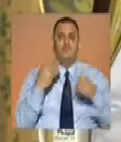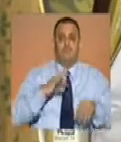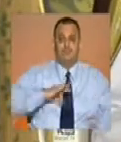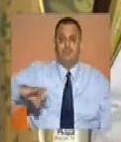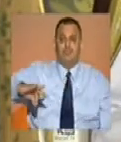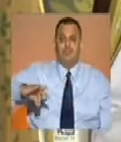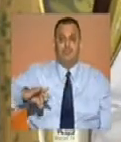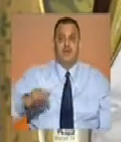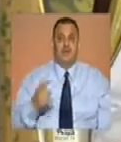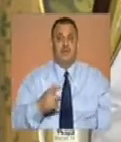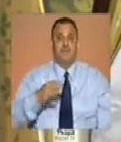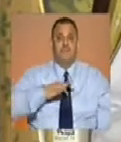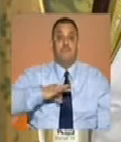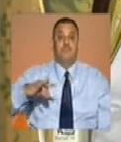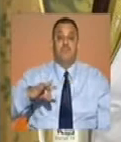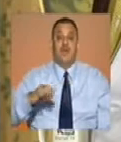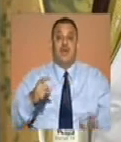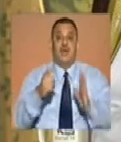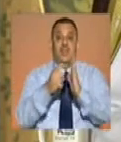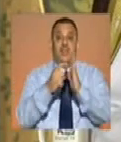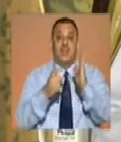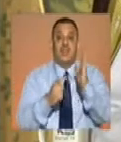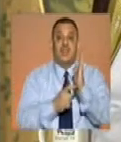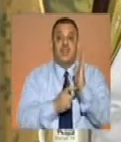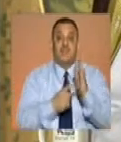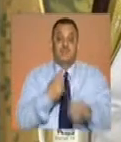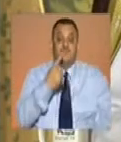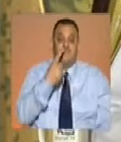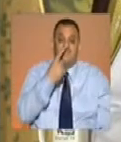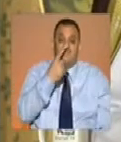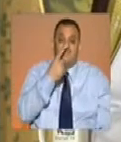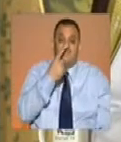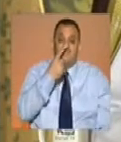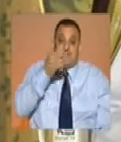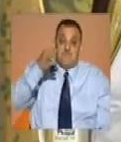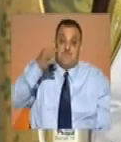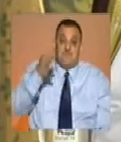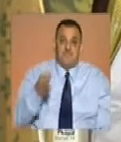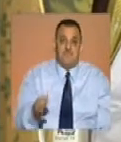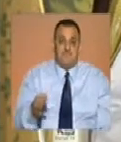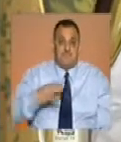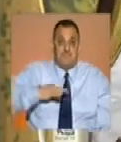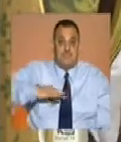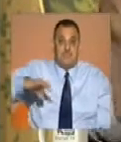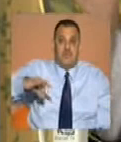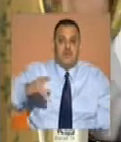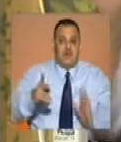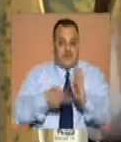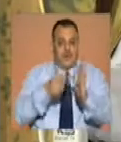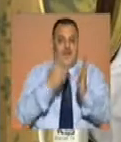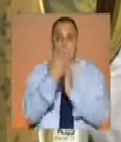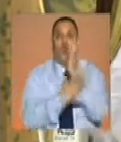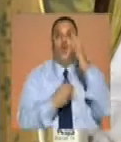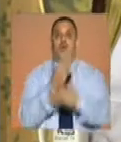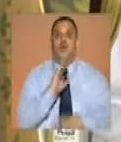الريح التي تخرج من الإنسان، إذا كان الإنسان شمها بأنفه وتيقن بأن الريح قد خرجت منه فإنه يعيد